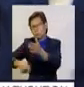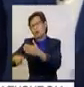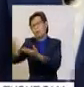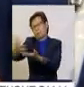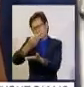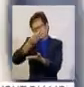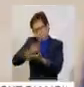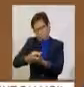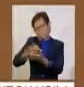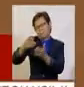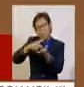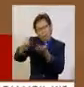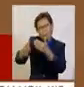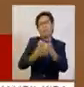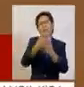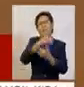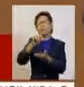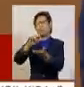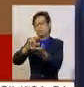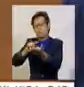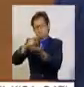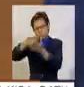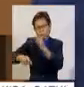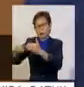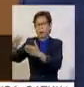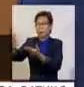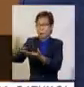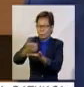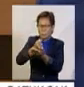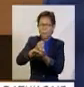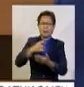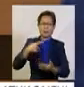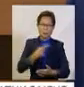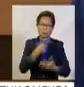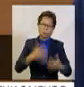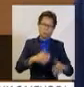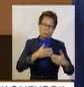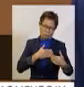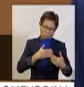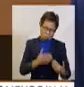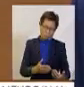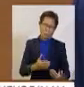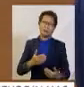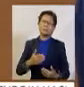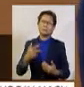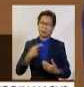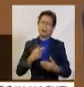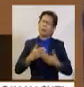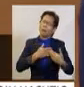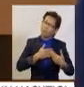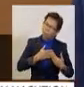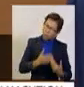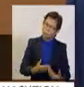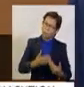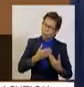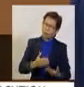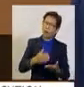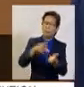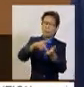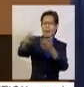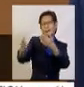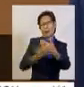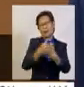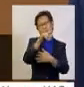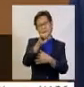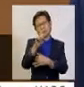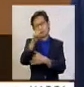pendapatan. Ini telah memberikan satu komitmen untuk membayar bayaran balik GST